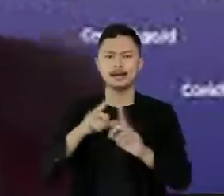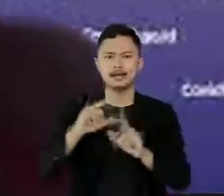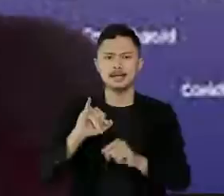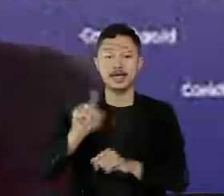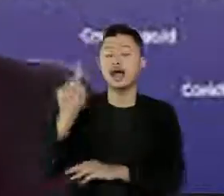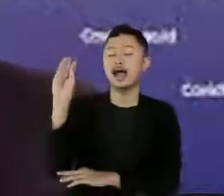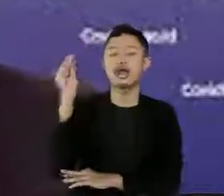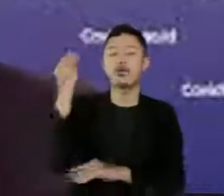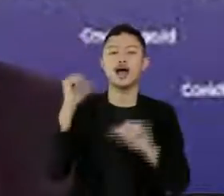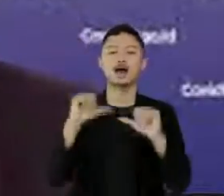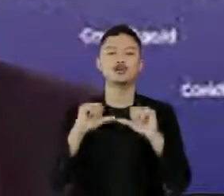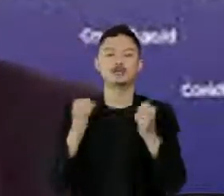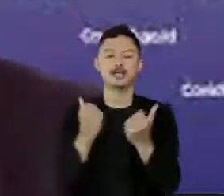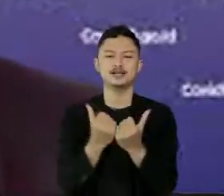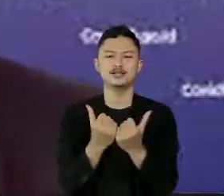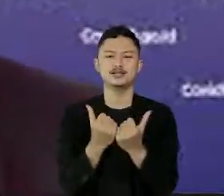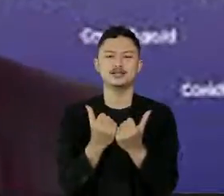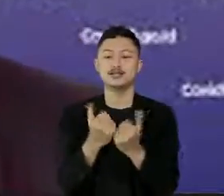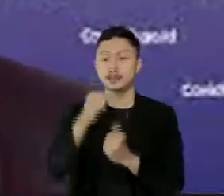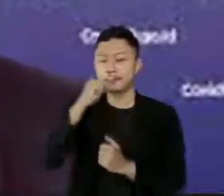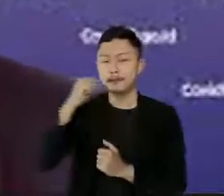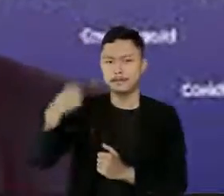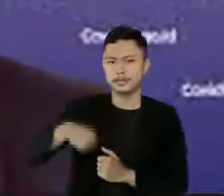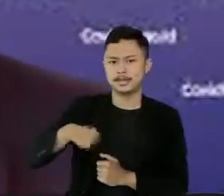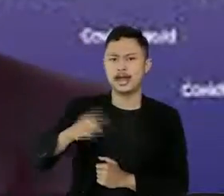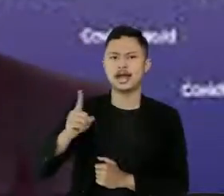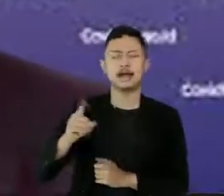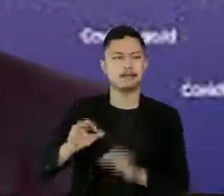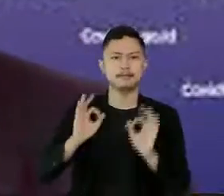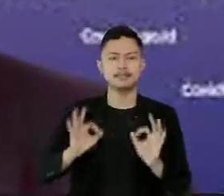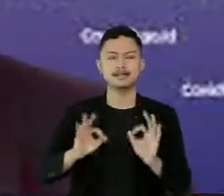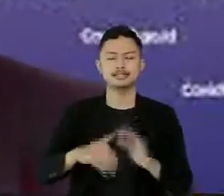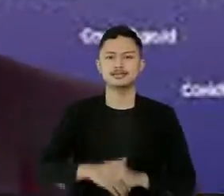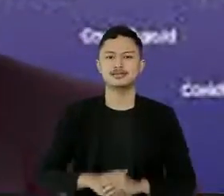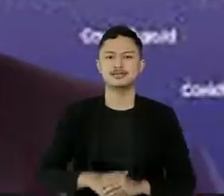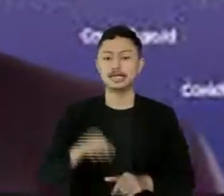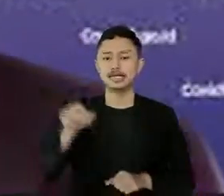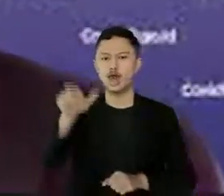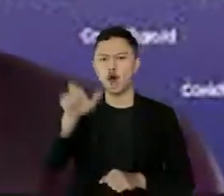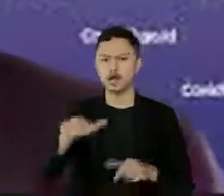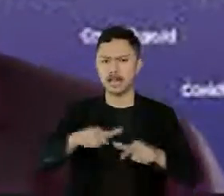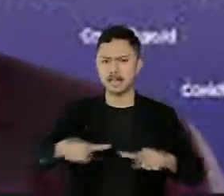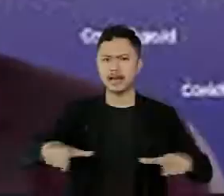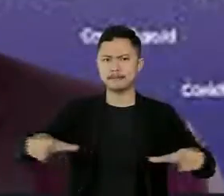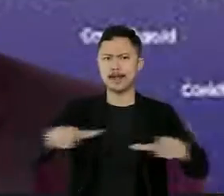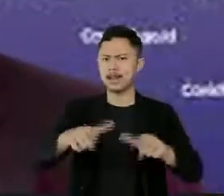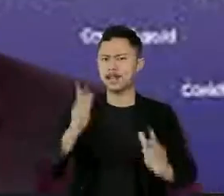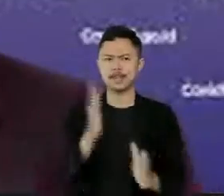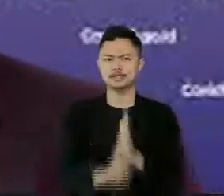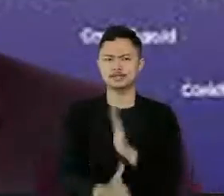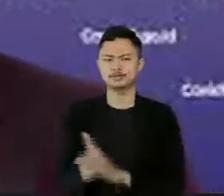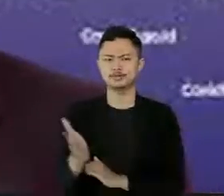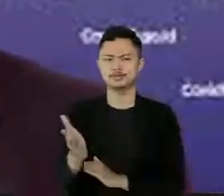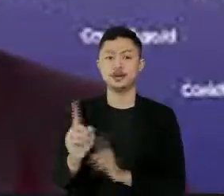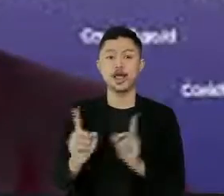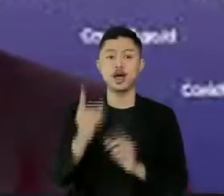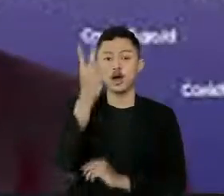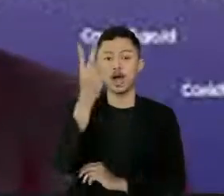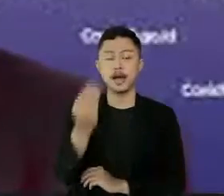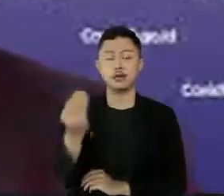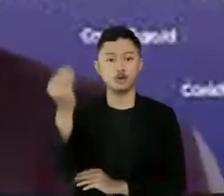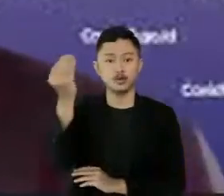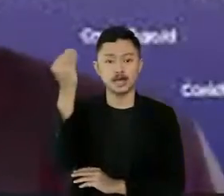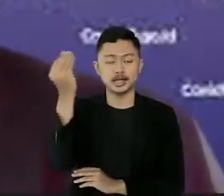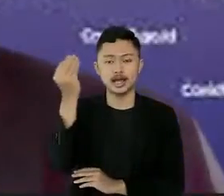ya, syukurlah ya Mas Menteri kita bisa bincang-bincang dengan yang ada di lapangan langsung ini ya, untuk desa wisata